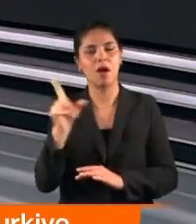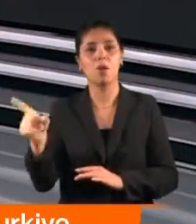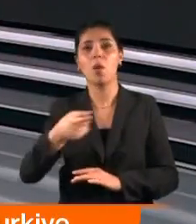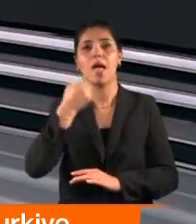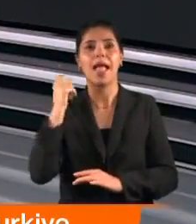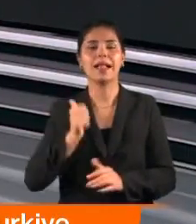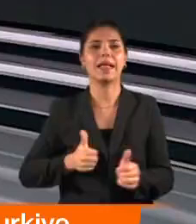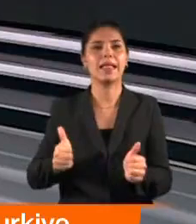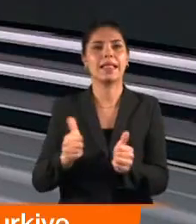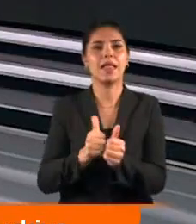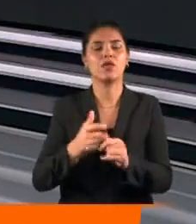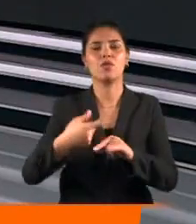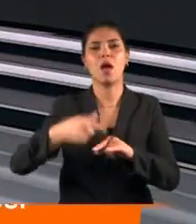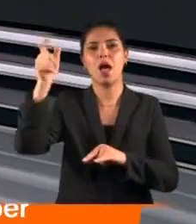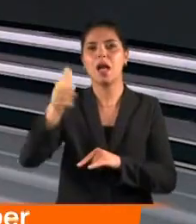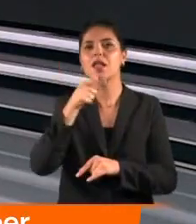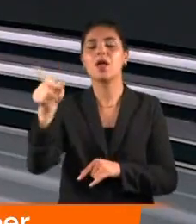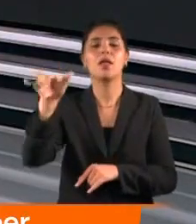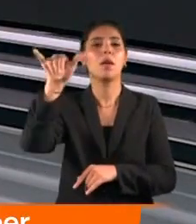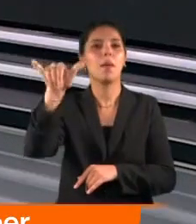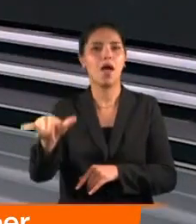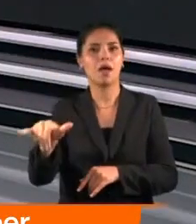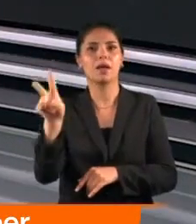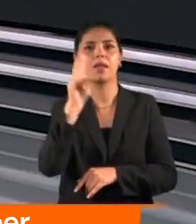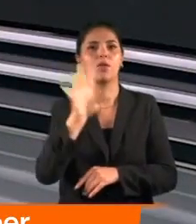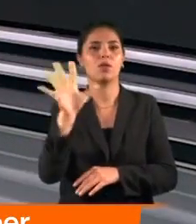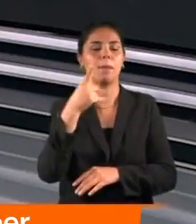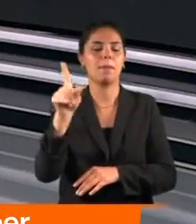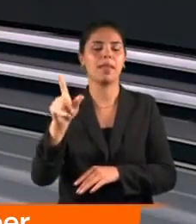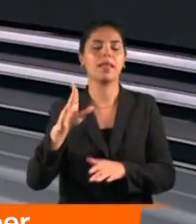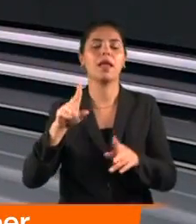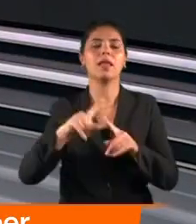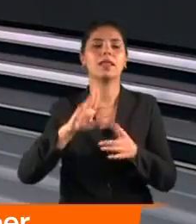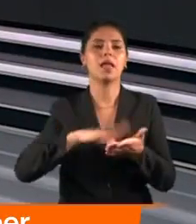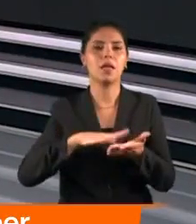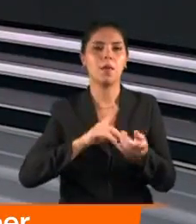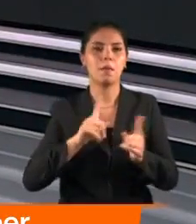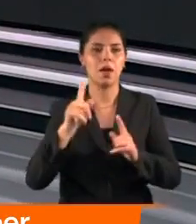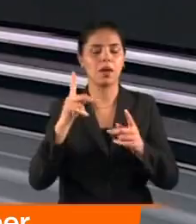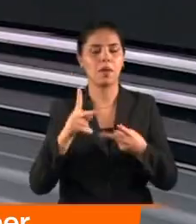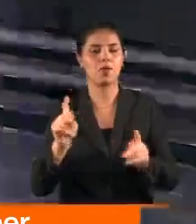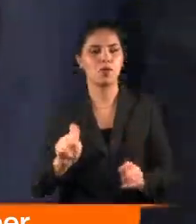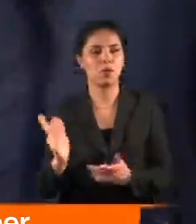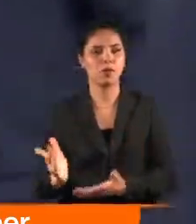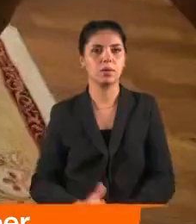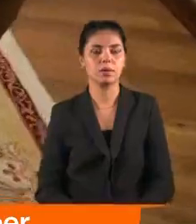eski danışmanı Hasan Sami Özvali'nin hakkında 250 bin liralık tazminat davası açtı.